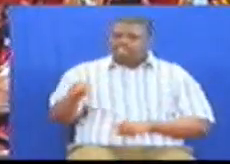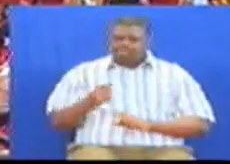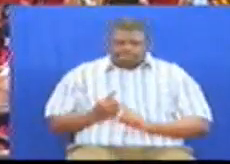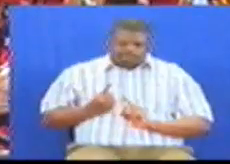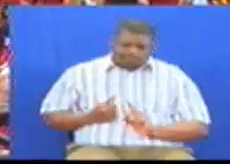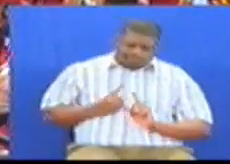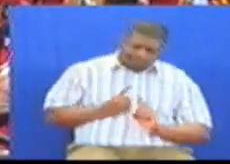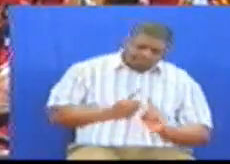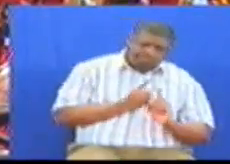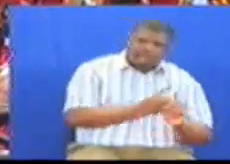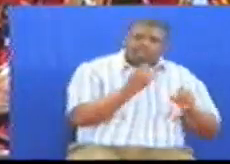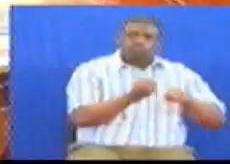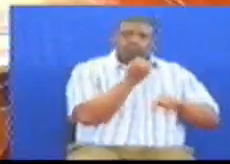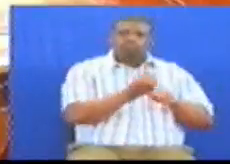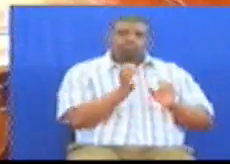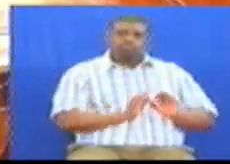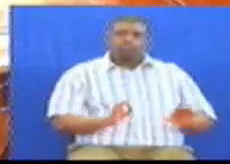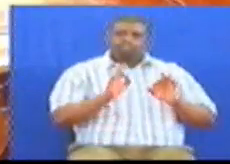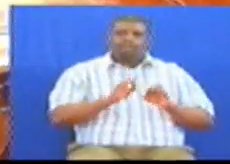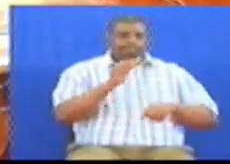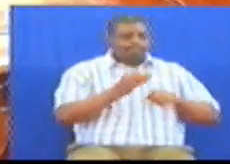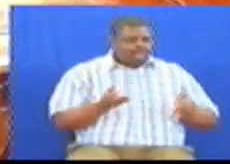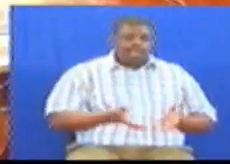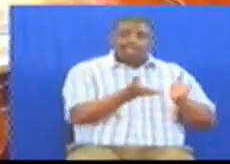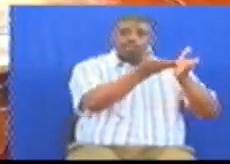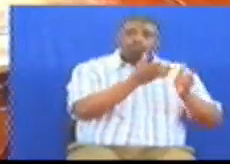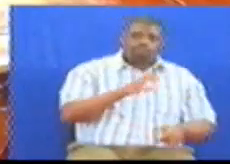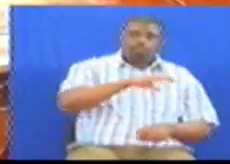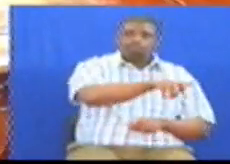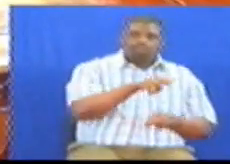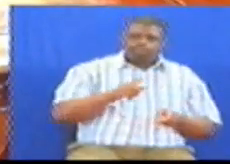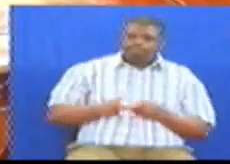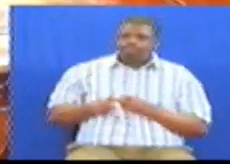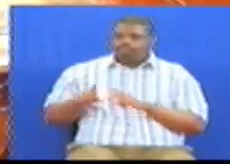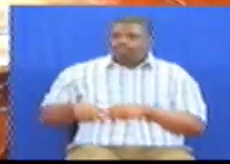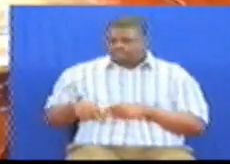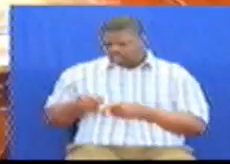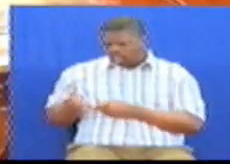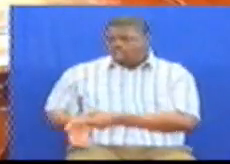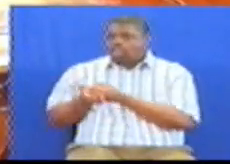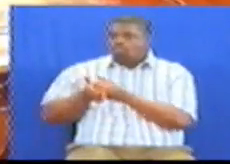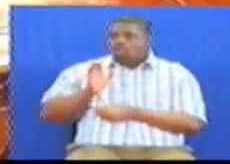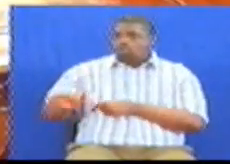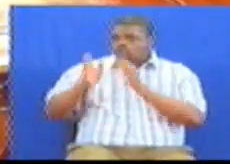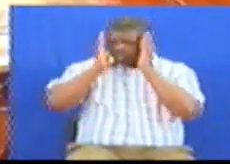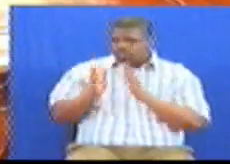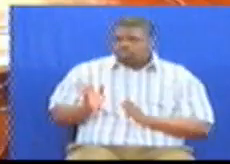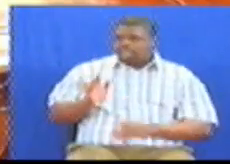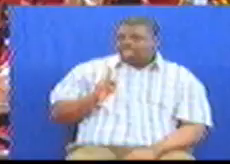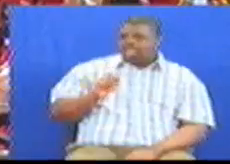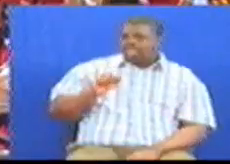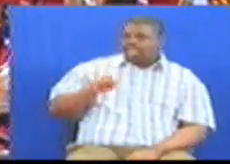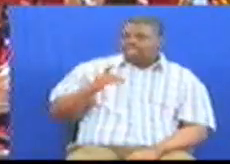mfuatiliaji mzuri wa shughuli za maendeleo mikoani, mawilayani, lakini pili na manaibu wako mheshimiwa Josephat Kandege